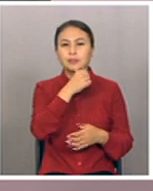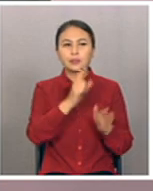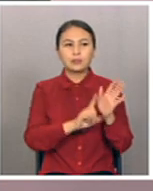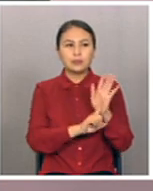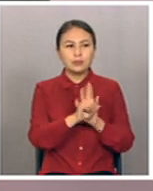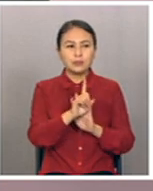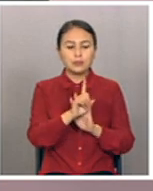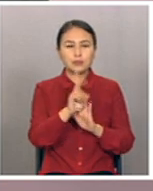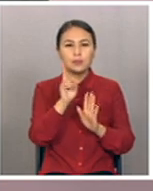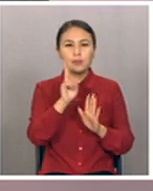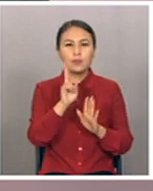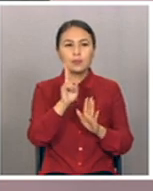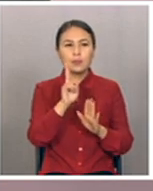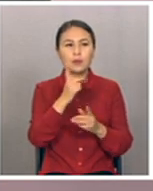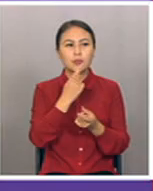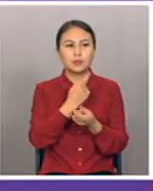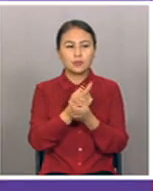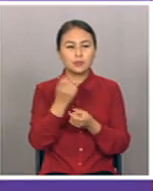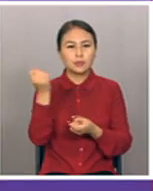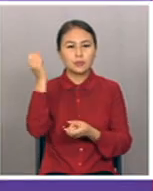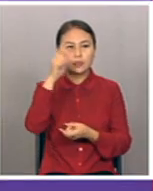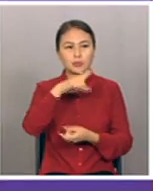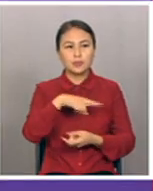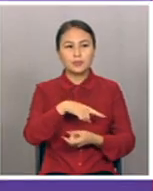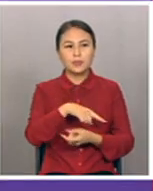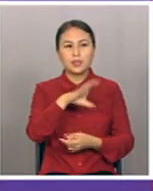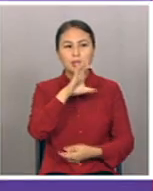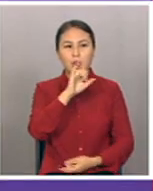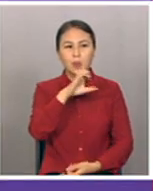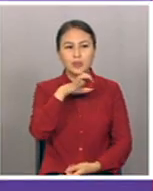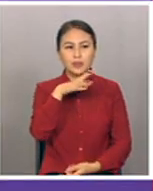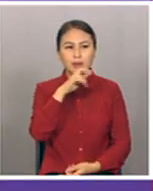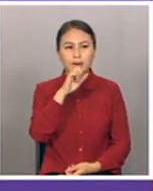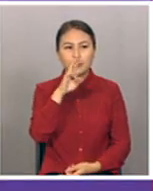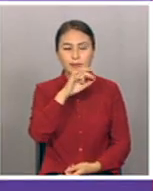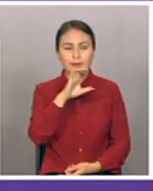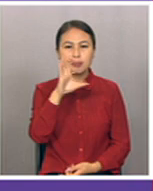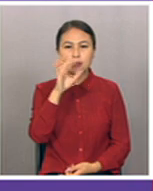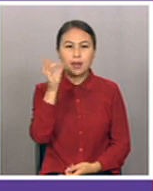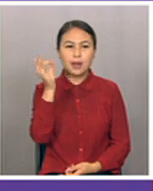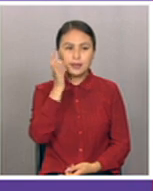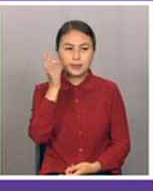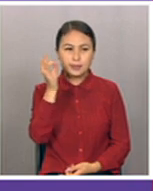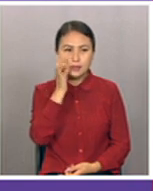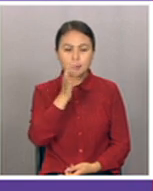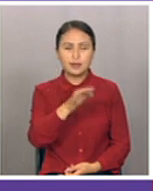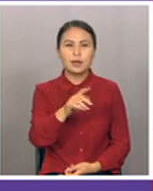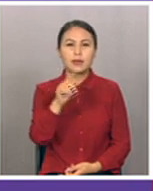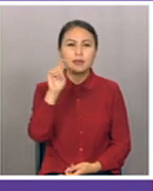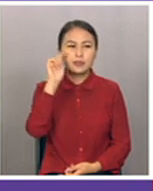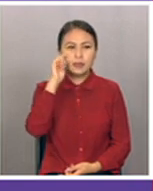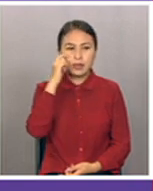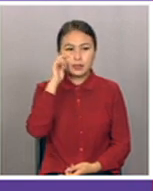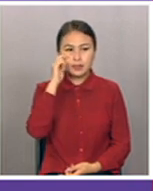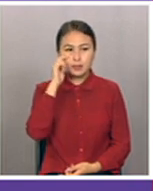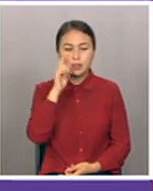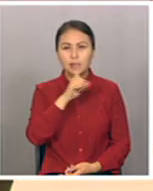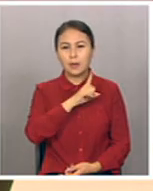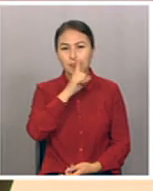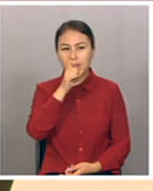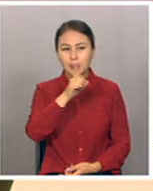Кім тапқыр екен? Анықтап жіберейік. Сауыз қанды сағызды, сарым сақты сәбізді бастап тұрған қай